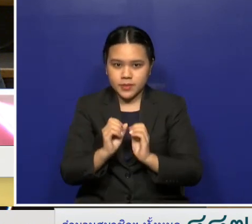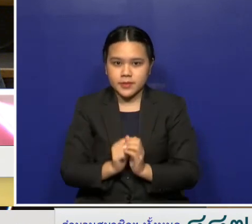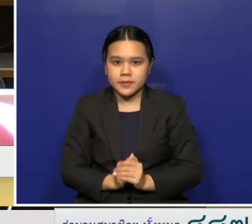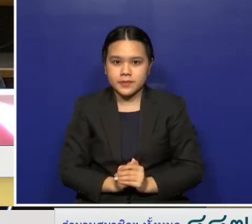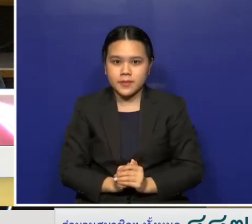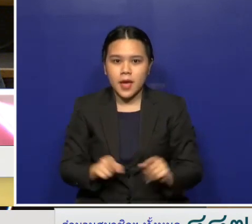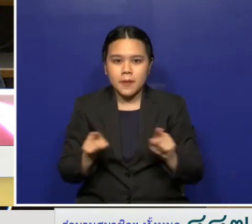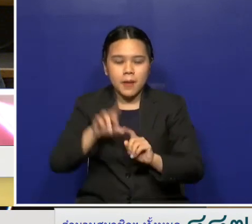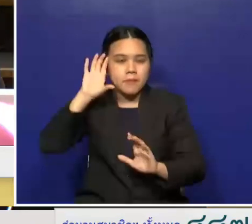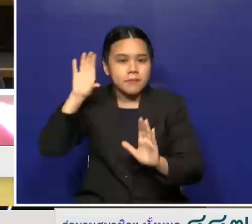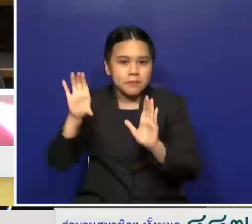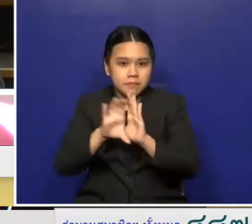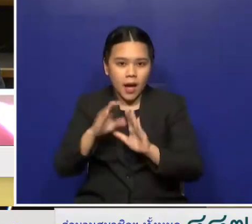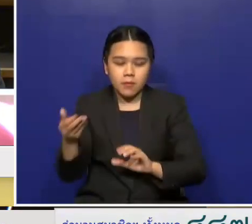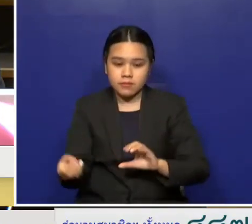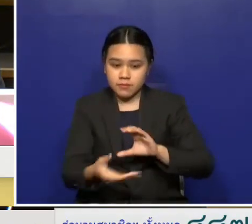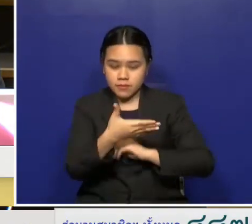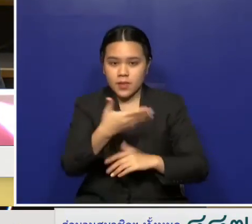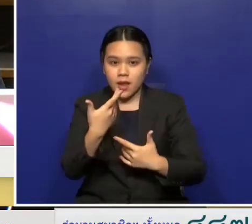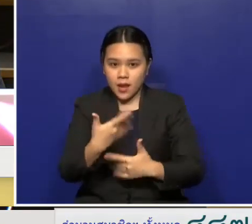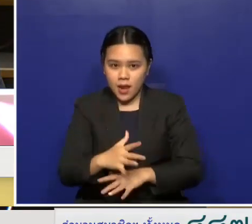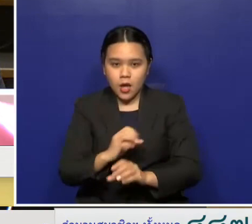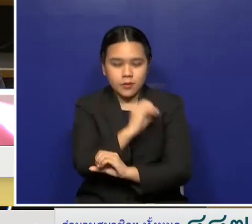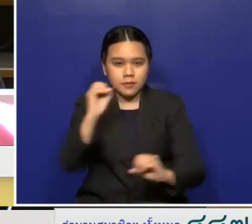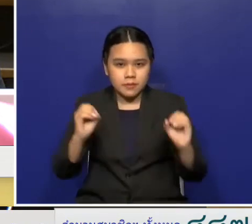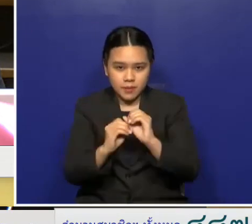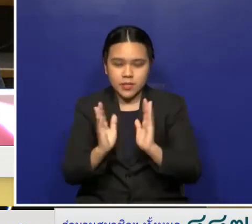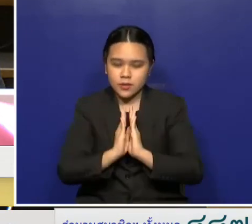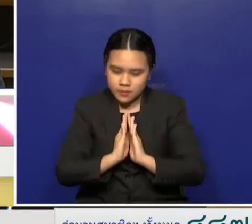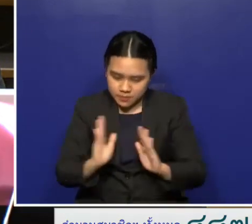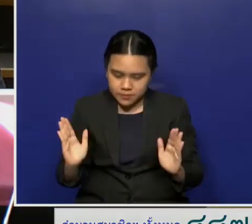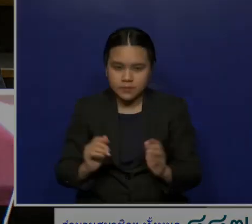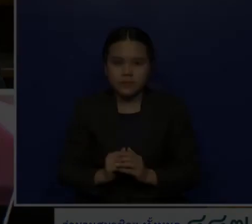พมาให้ท่านผัทานได้หนอยู่้นั้นกลับกัพุอย่สูงครัท่ผัสทานครัอีสี่ท่านนะครับ